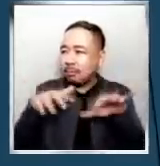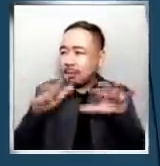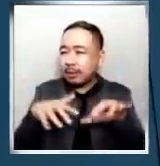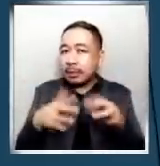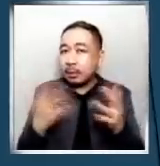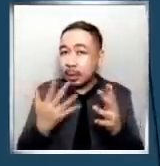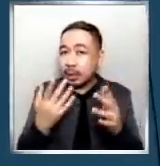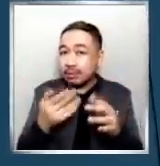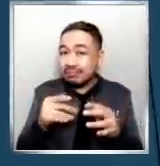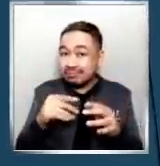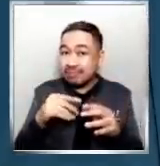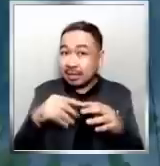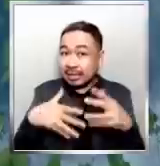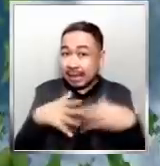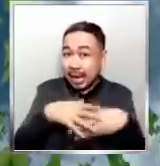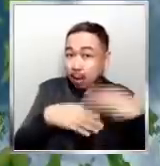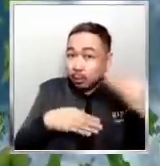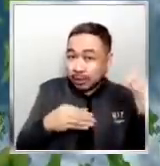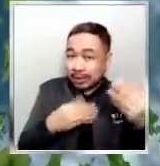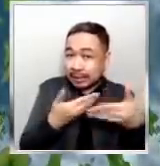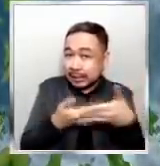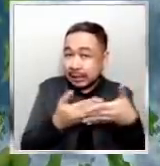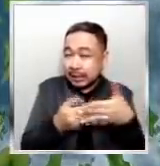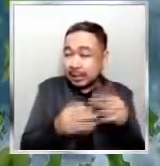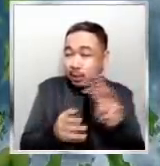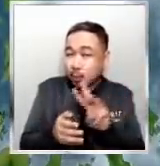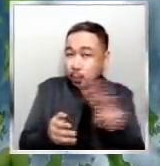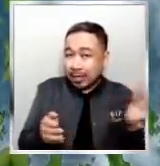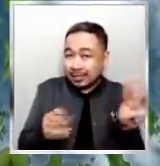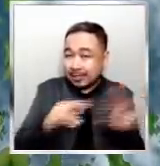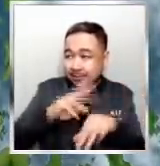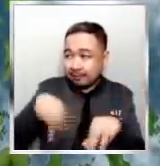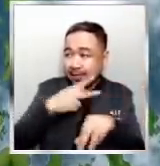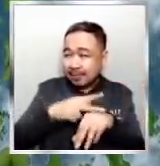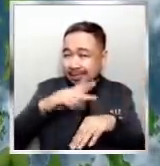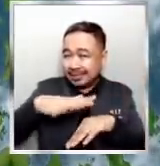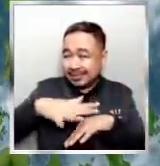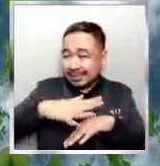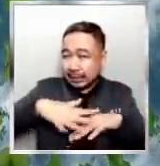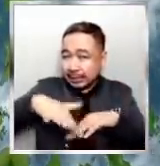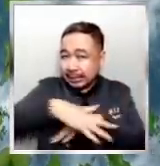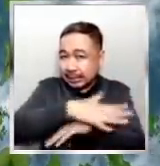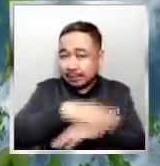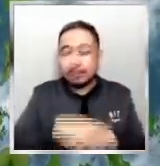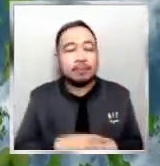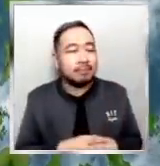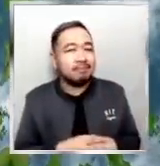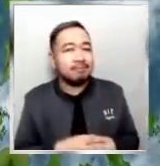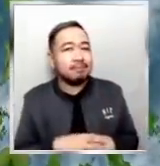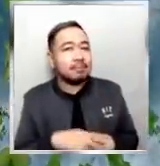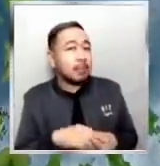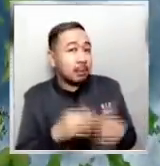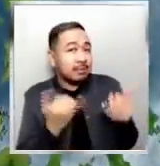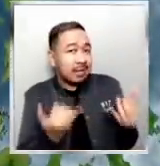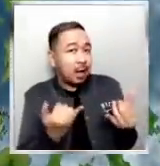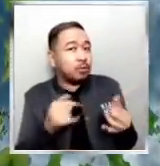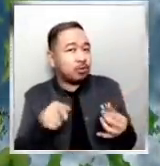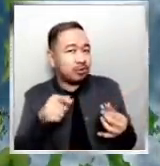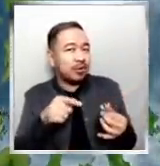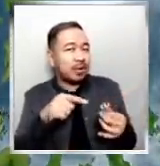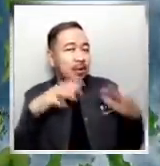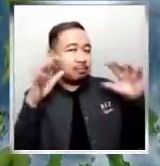West Philippines, palabas na ba ito? Nasaan ang bagyong Julina sa mga sandaling ito? Ngayon, sir, may gustong bagyong Julie na binabantayan na natin